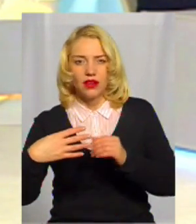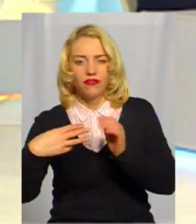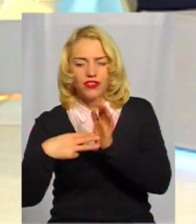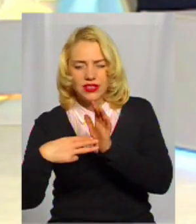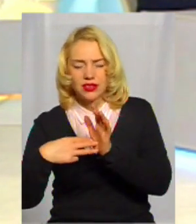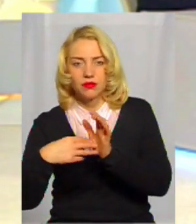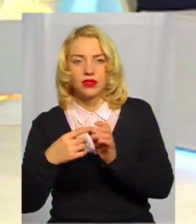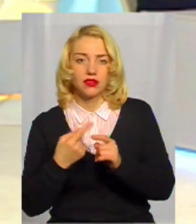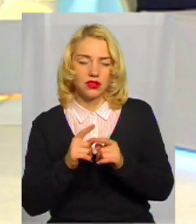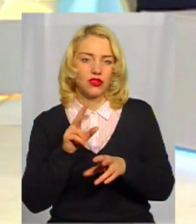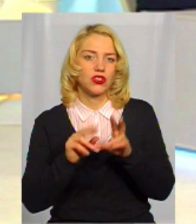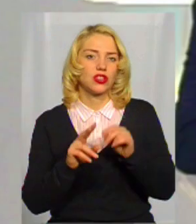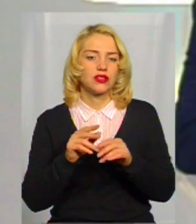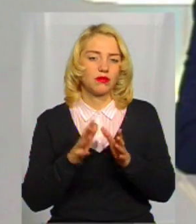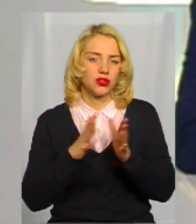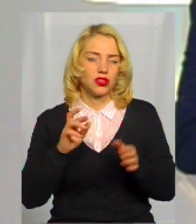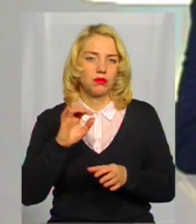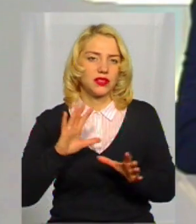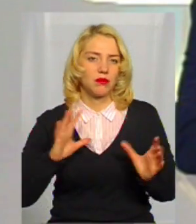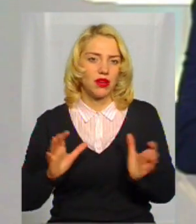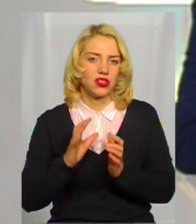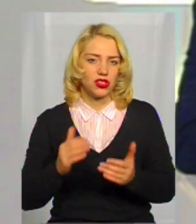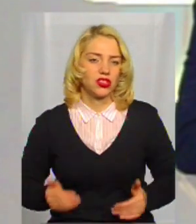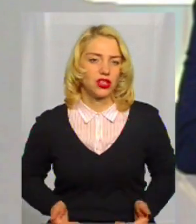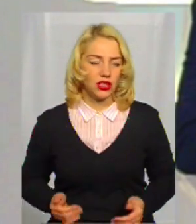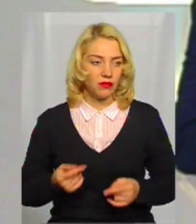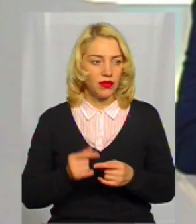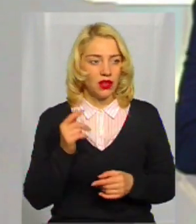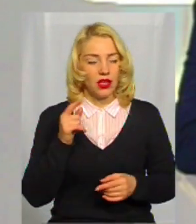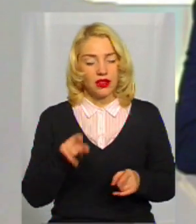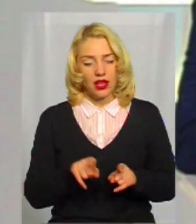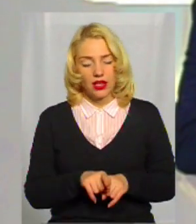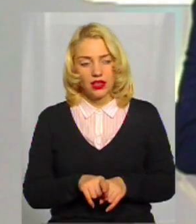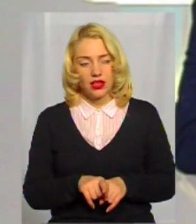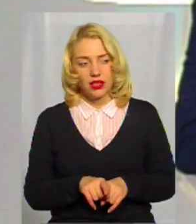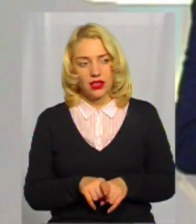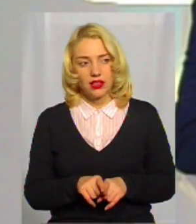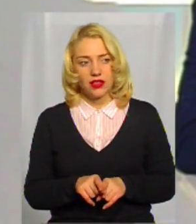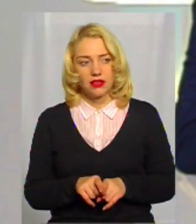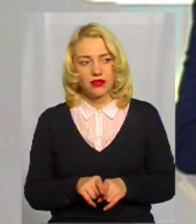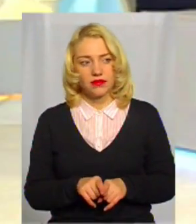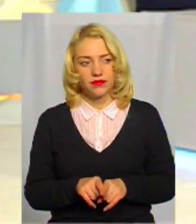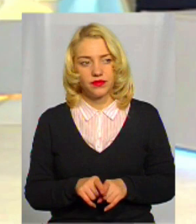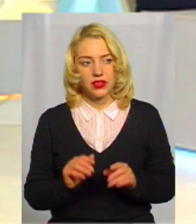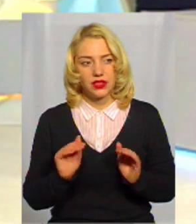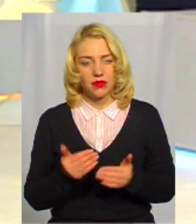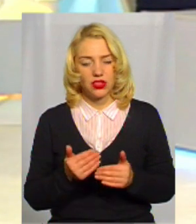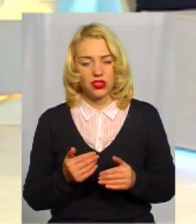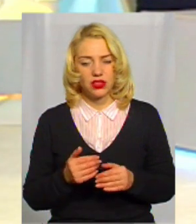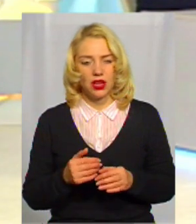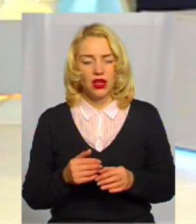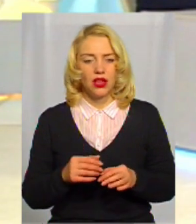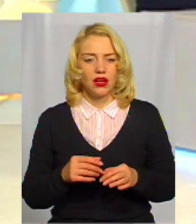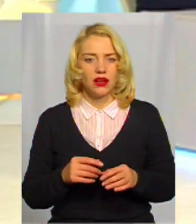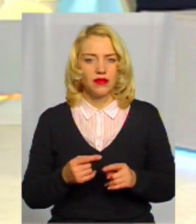тим більше ми зберегли життя. А ось таке зменшення кількості дорожньо-транспортних пригод пов'язуєте з проведенням таких